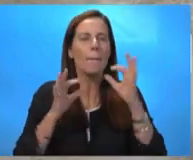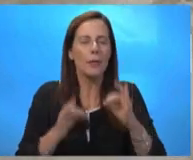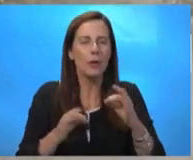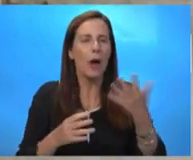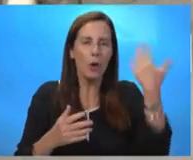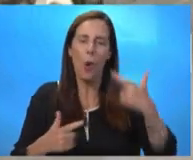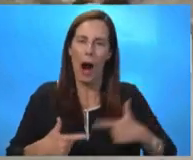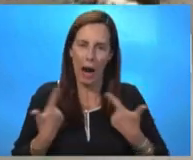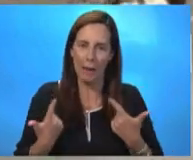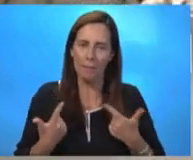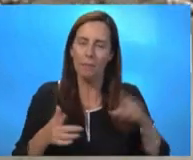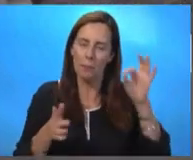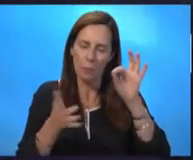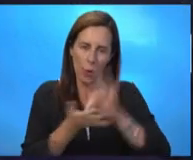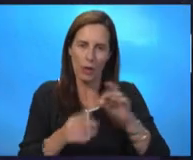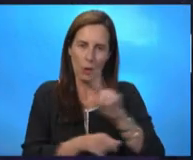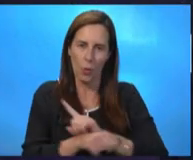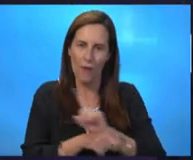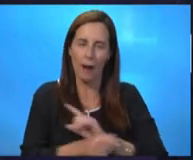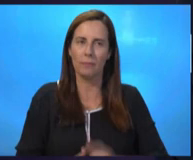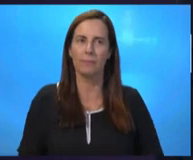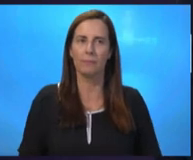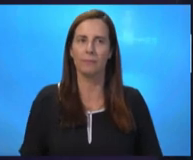החיים באותה תקופה.